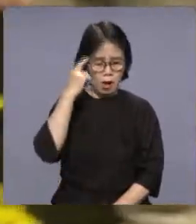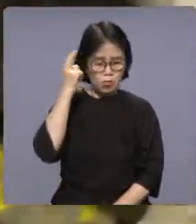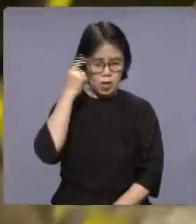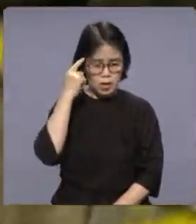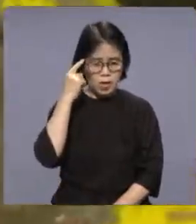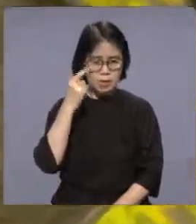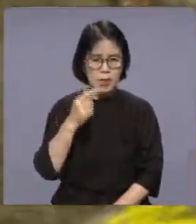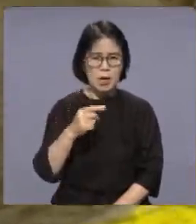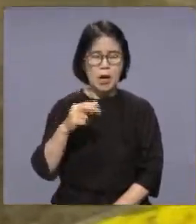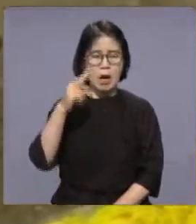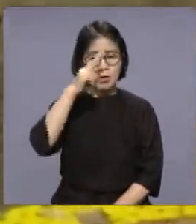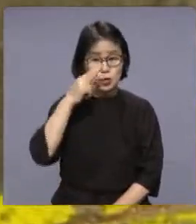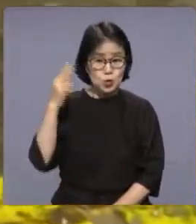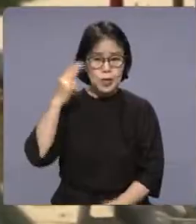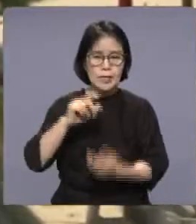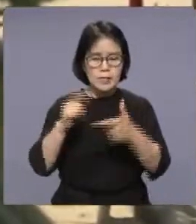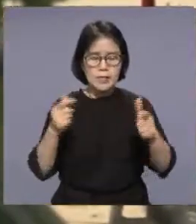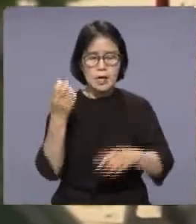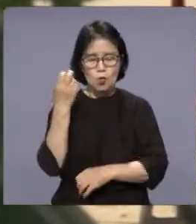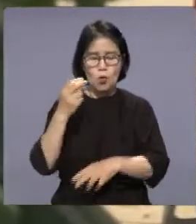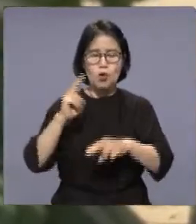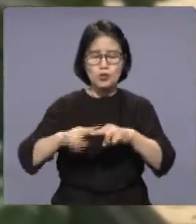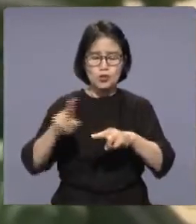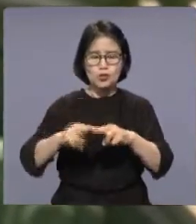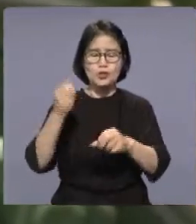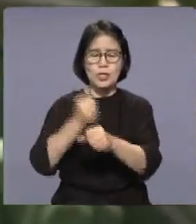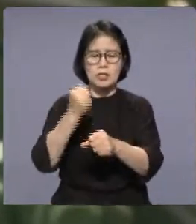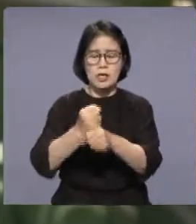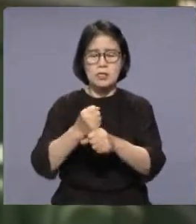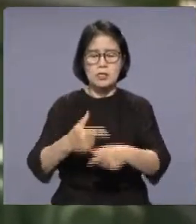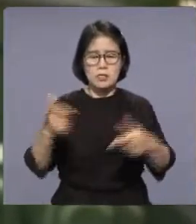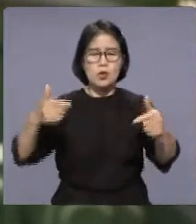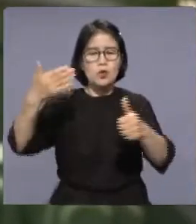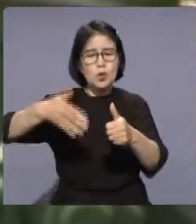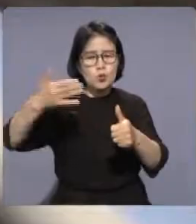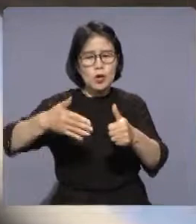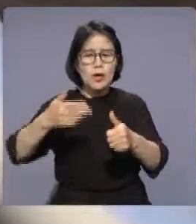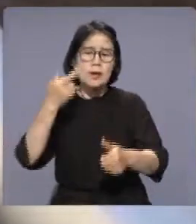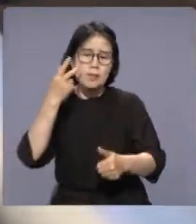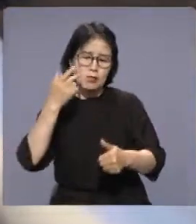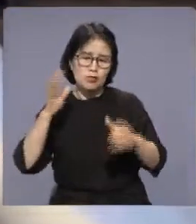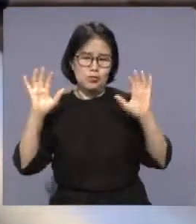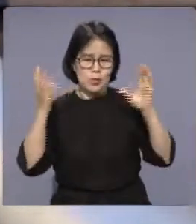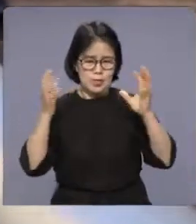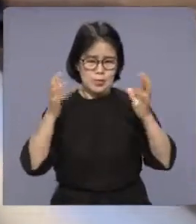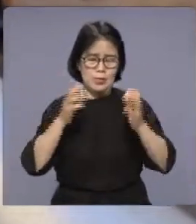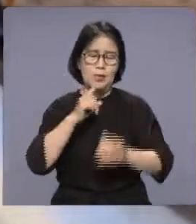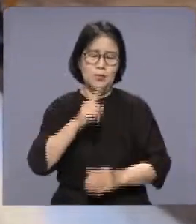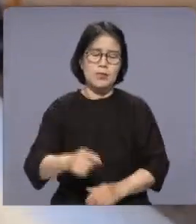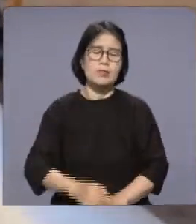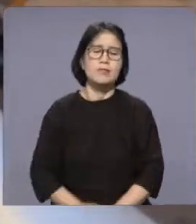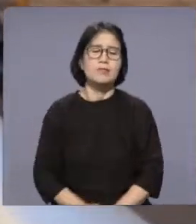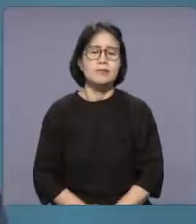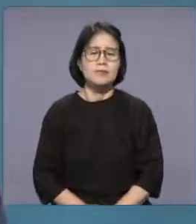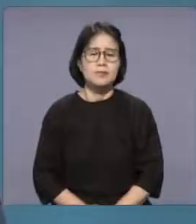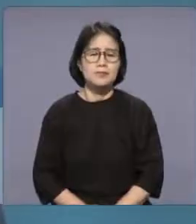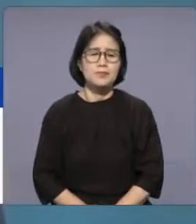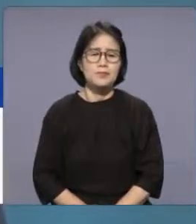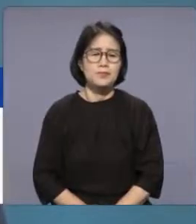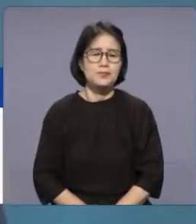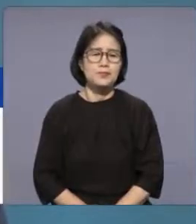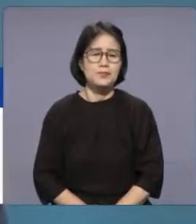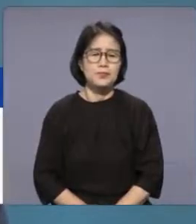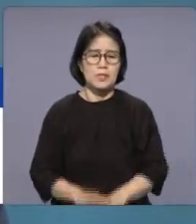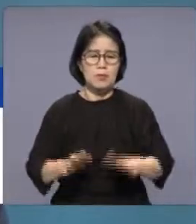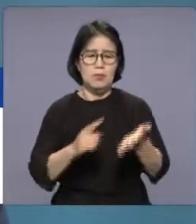사우디아라비아와 아랍에미리트 등의 원유 생산을 늘릴 것을 요구해온 미국은 환영의 뜻을 밝혔습니다. We do welcome